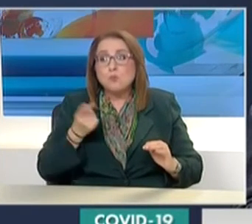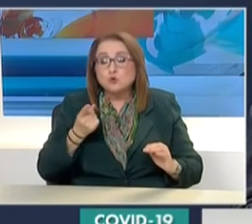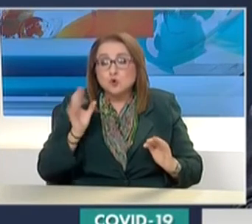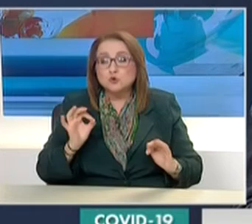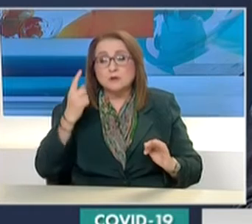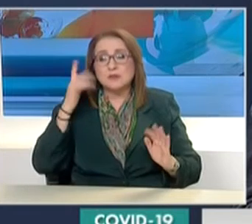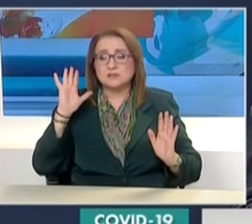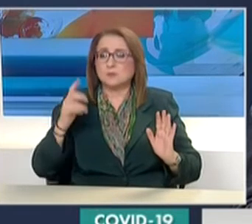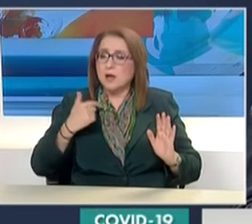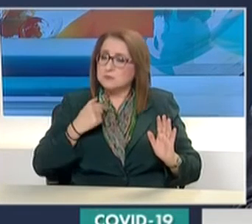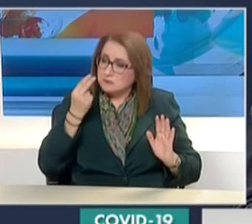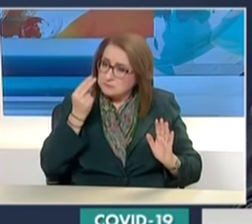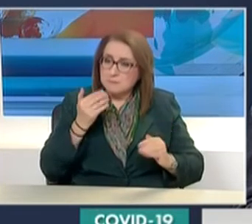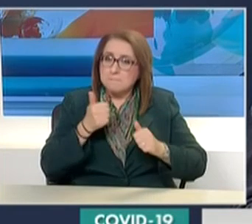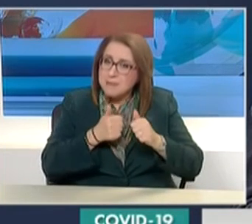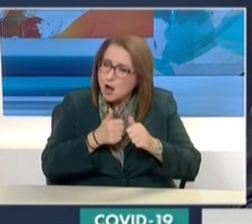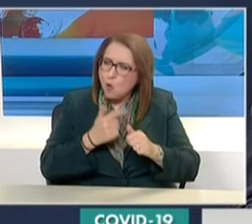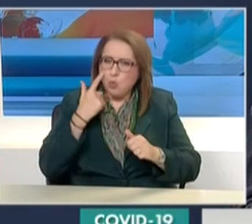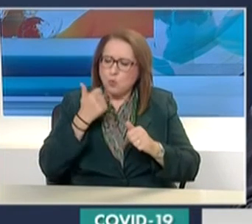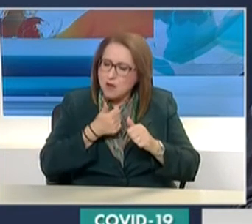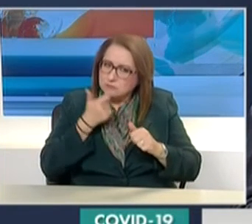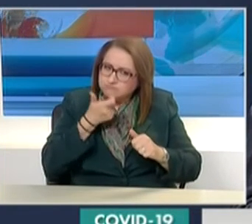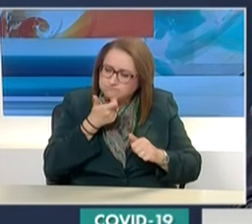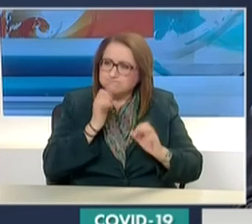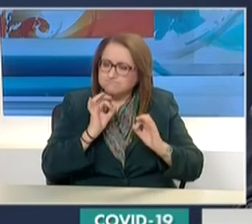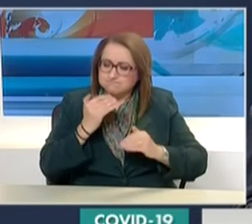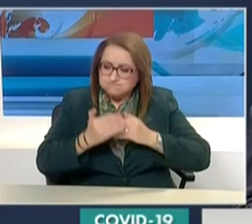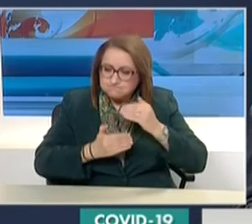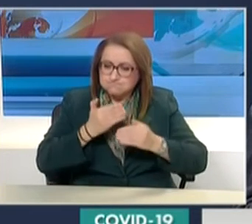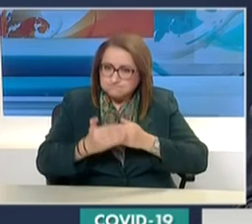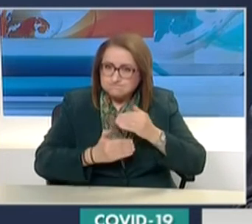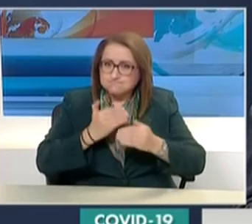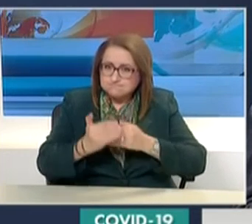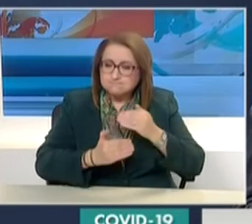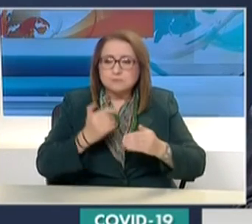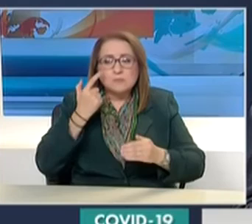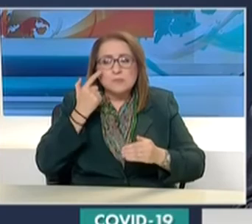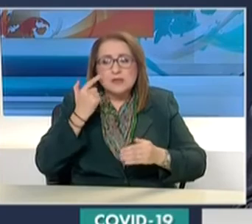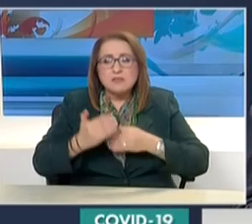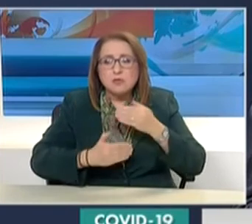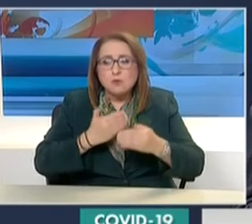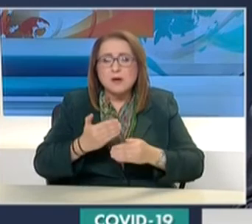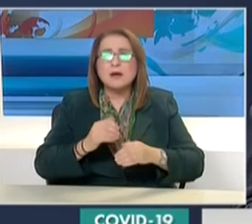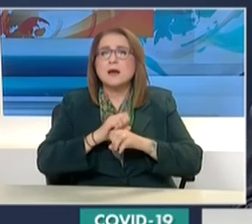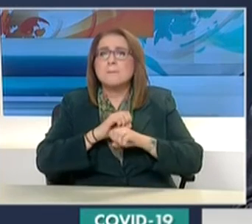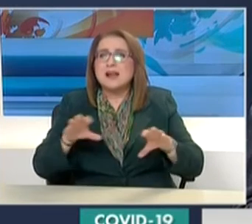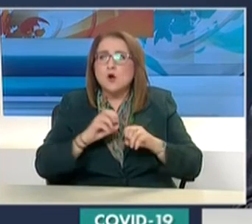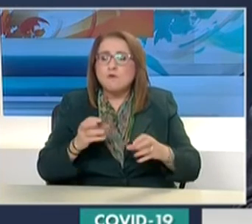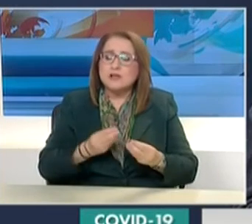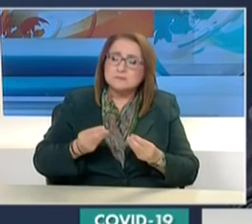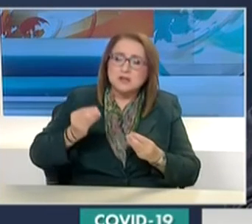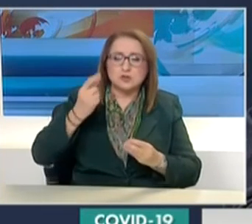την εξέλιξη της επιδημίας, παρακολουθούμε, είμαστε από κοντά και είμαστε έτοιμοι να σα δώσουμε αυτές τις πληροφορίες περισσότερο αρνητικά όπως θα